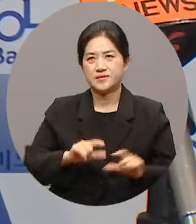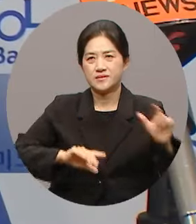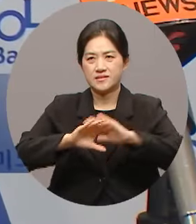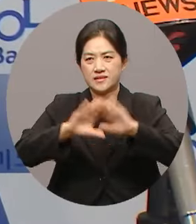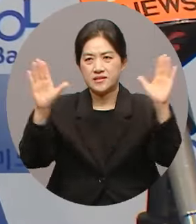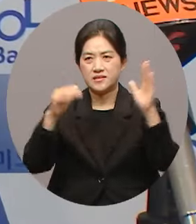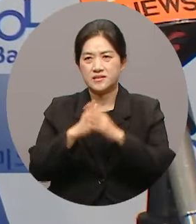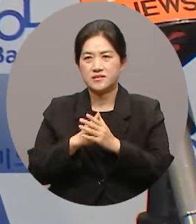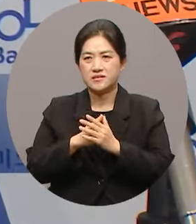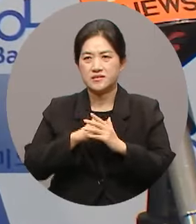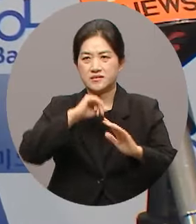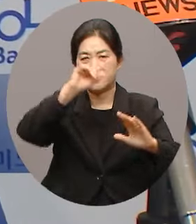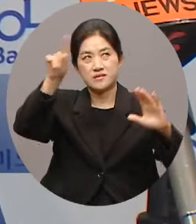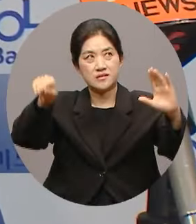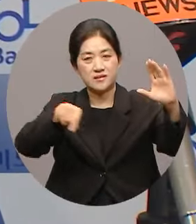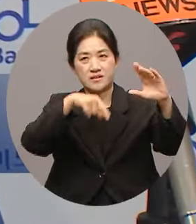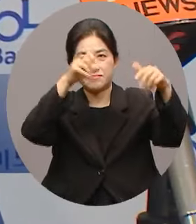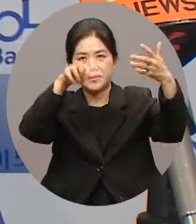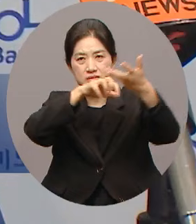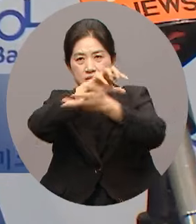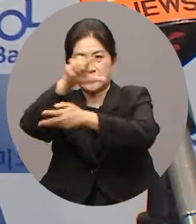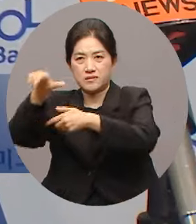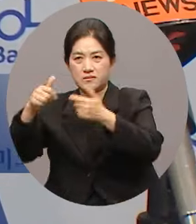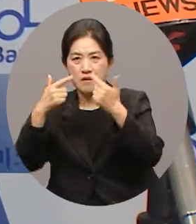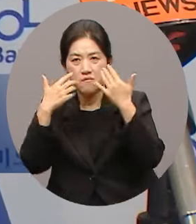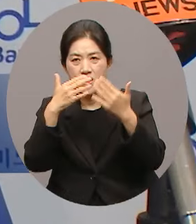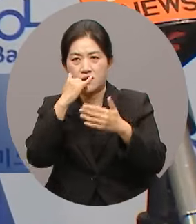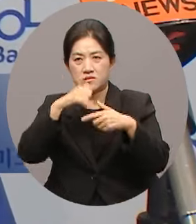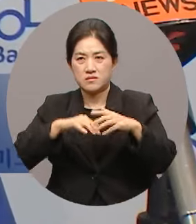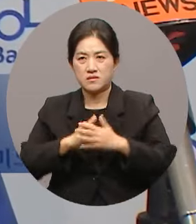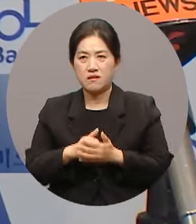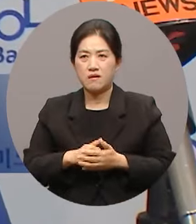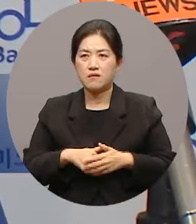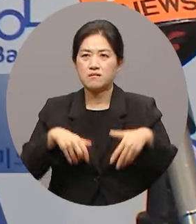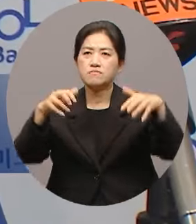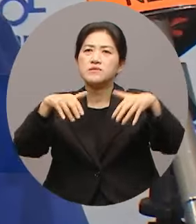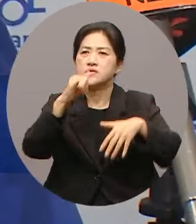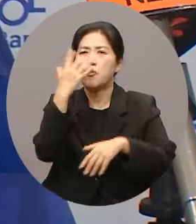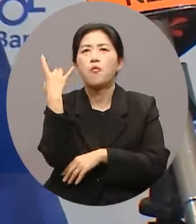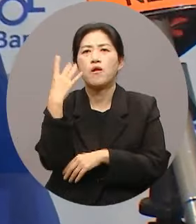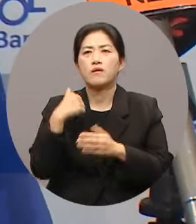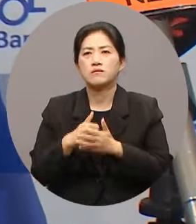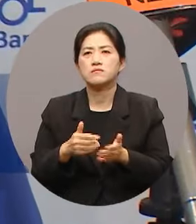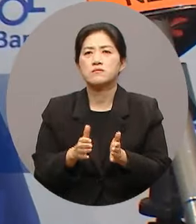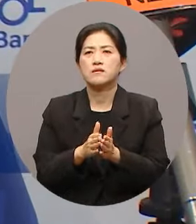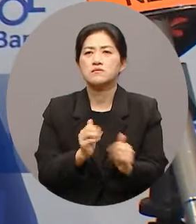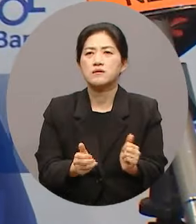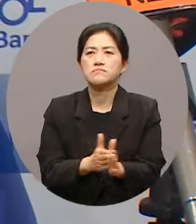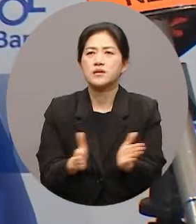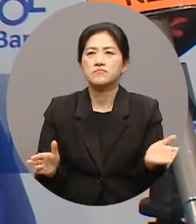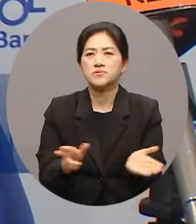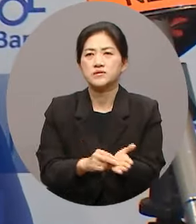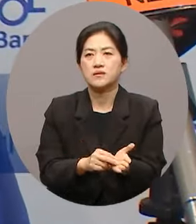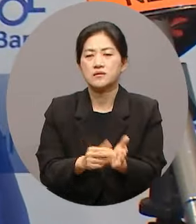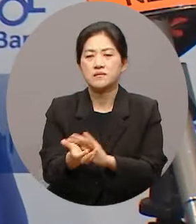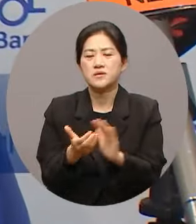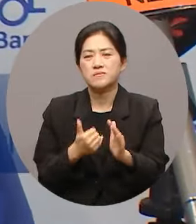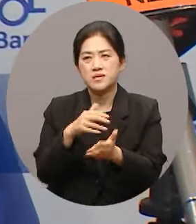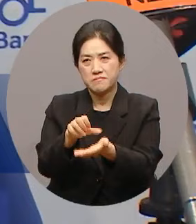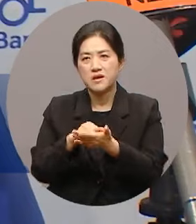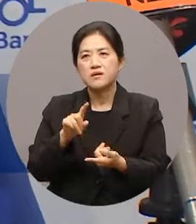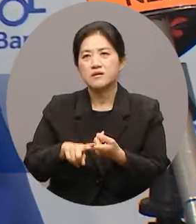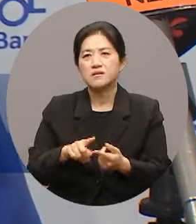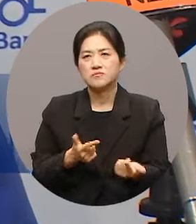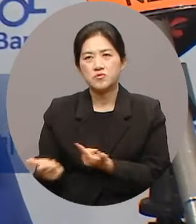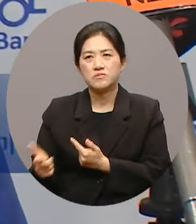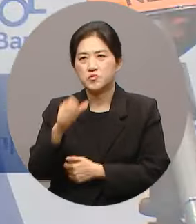그렇고 레이더도 비예보가 분명히 있었는데 강행하는 것도 그런 부분을 좀 참고해서 좀